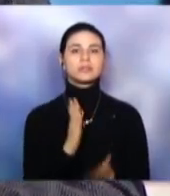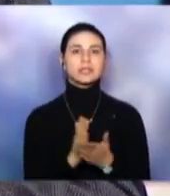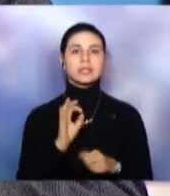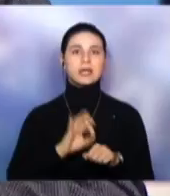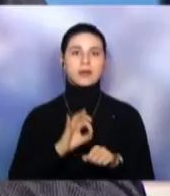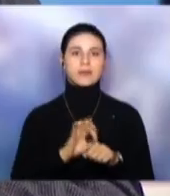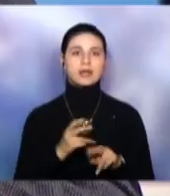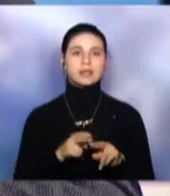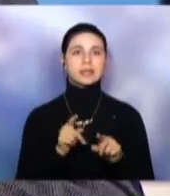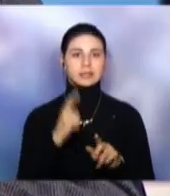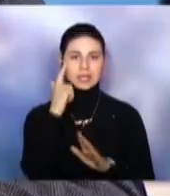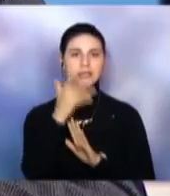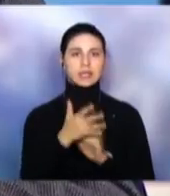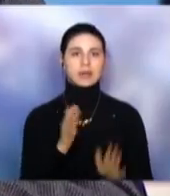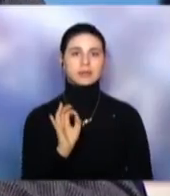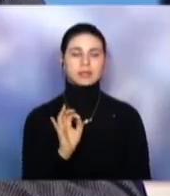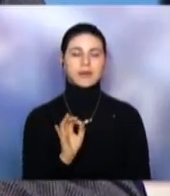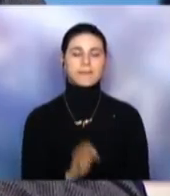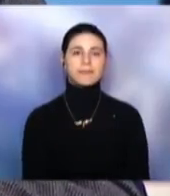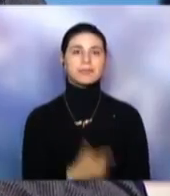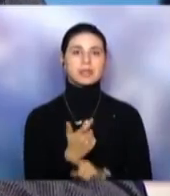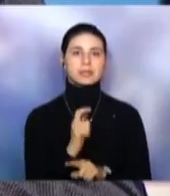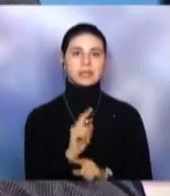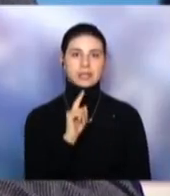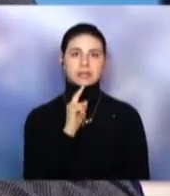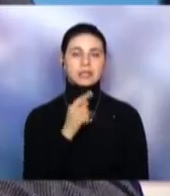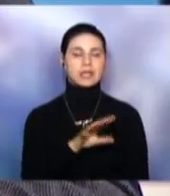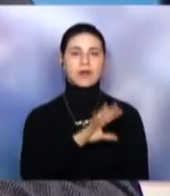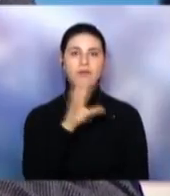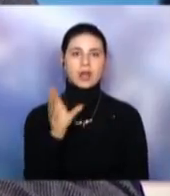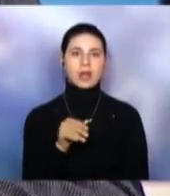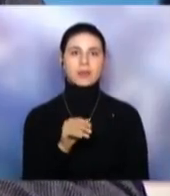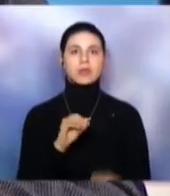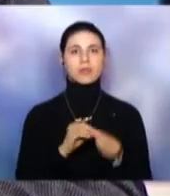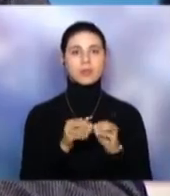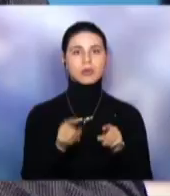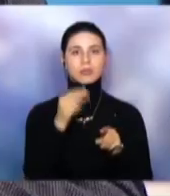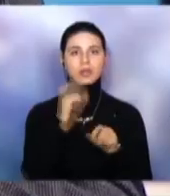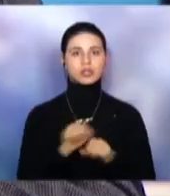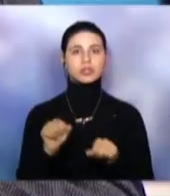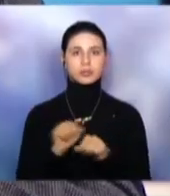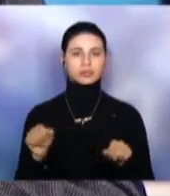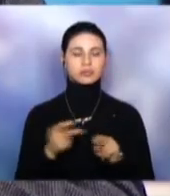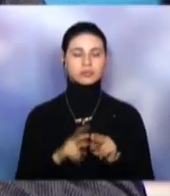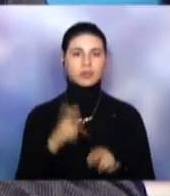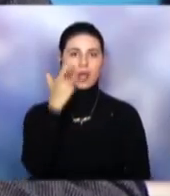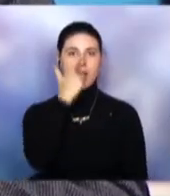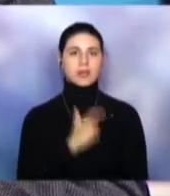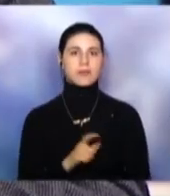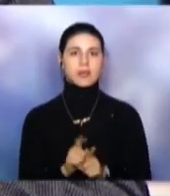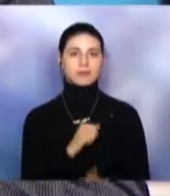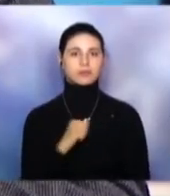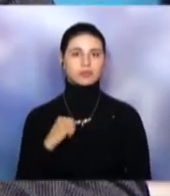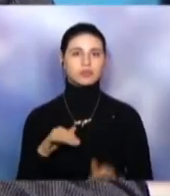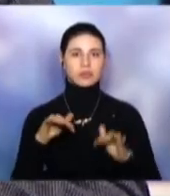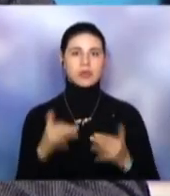უჭირთ და ეს გასაგებია, ამიტომ რომ ძალიან ძნელია ყველაფერში შეზღუდვით იყო და კიდე ადამიანური ცხოვრება და